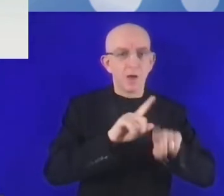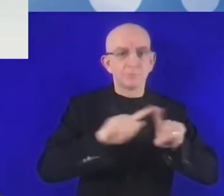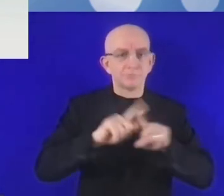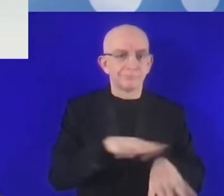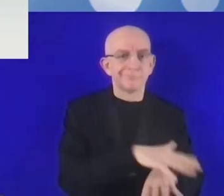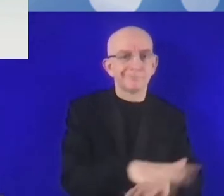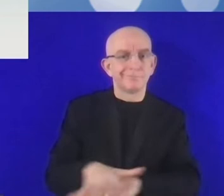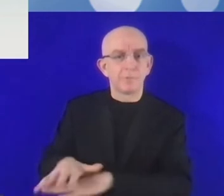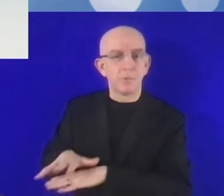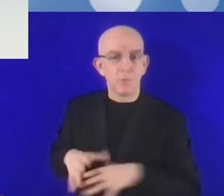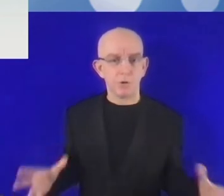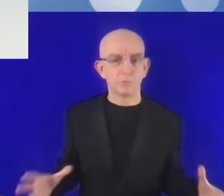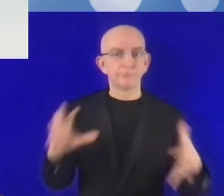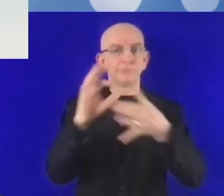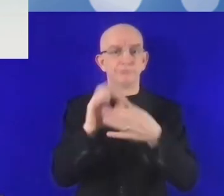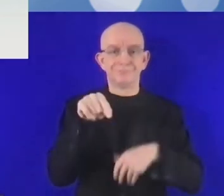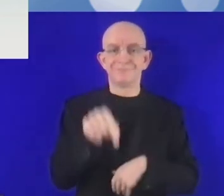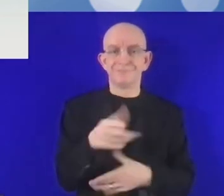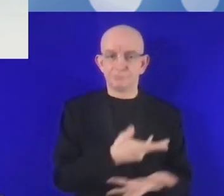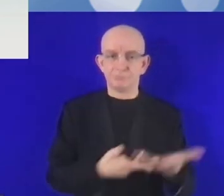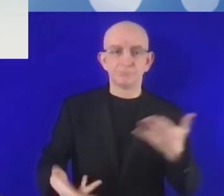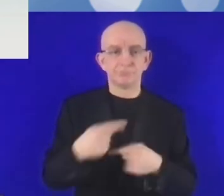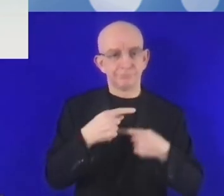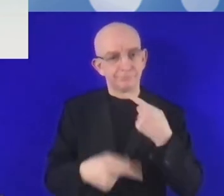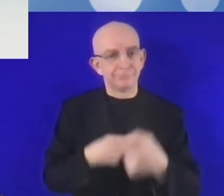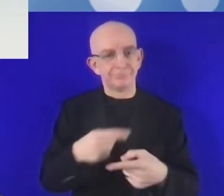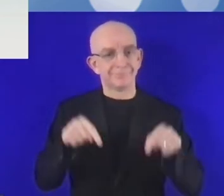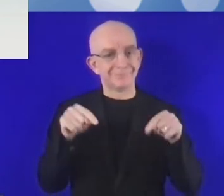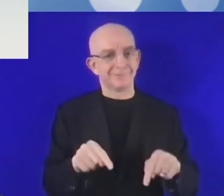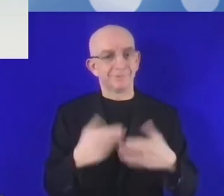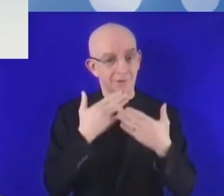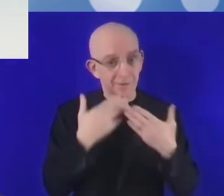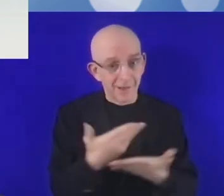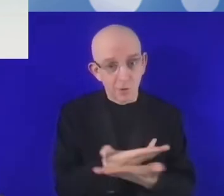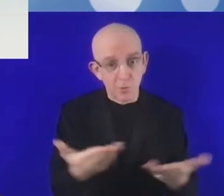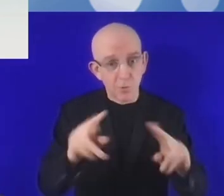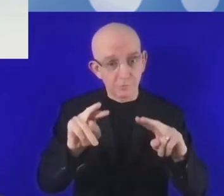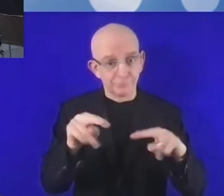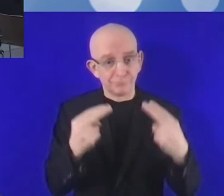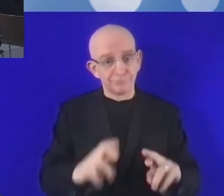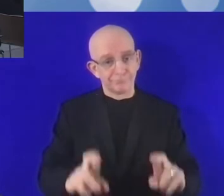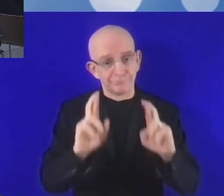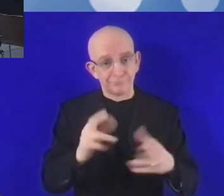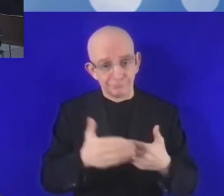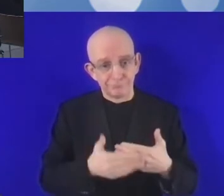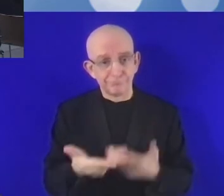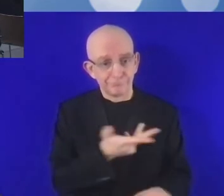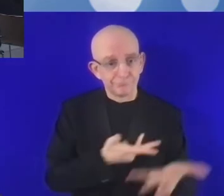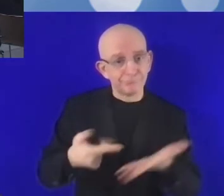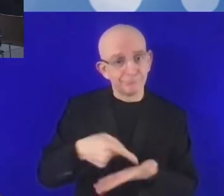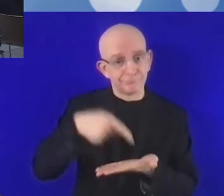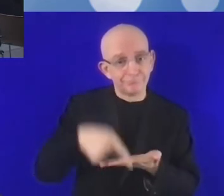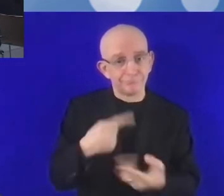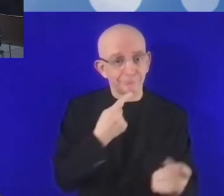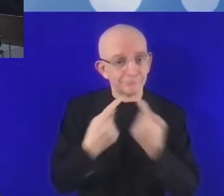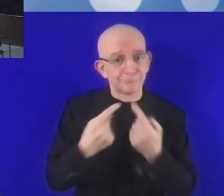stable. Nous voulons faire en sorte que le réseau mondial soit justement ainsi, ouvert, stable et sûr.